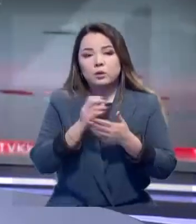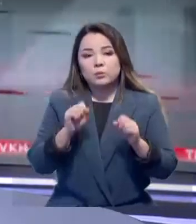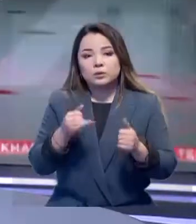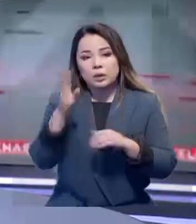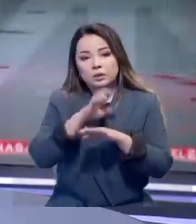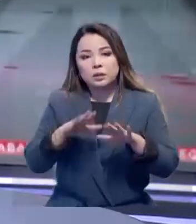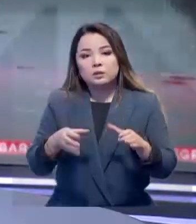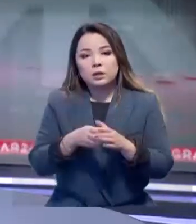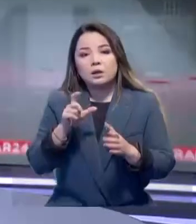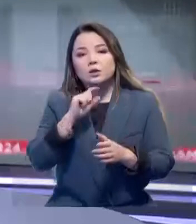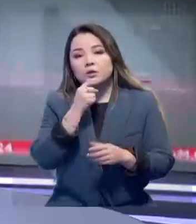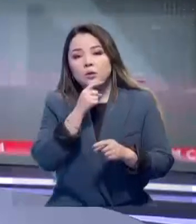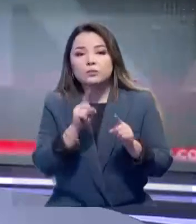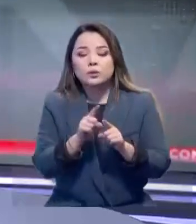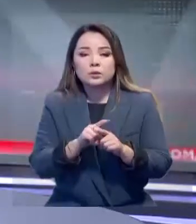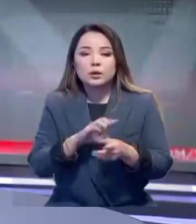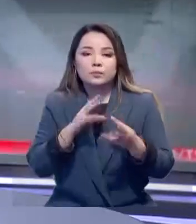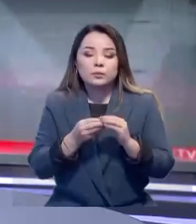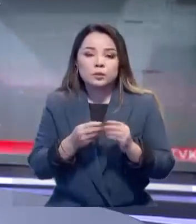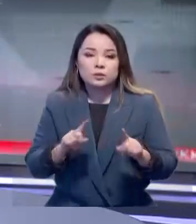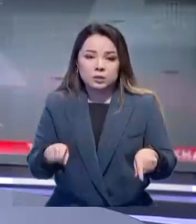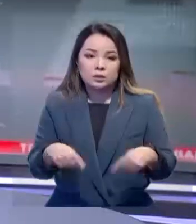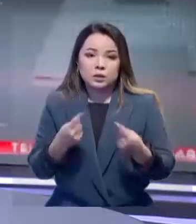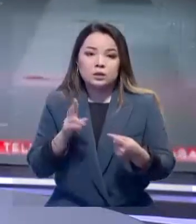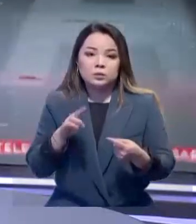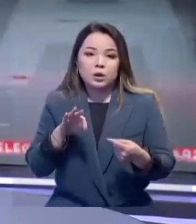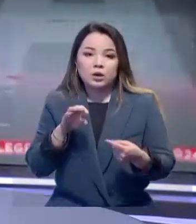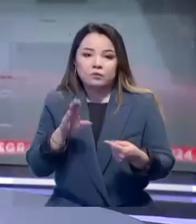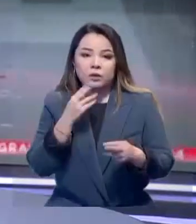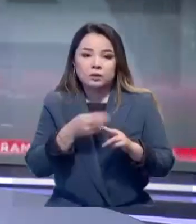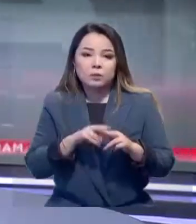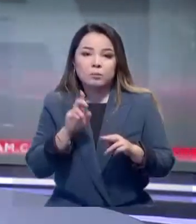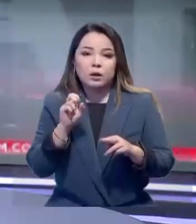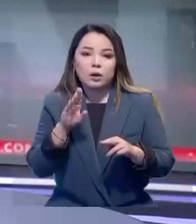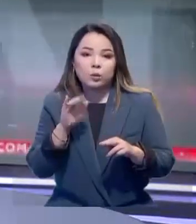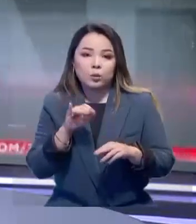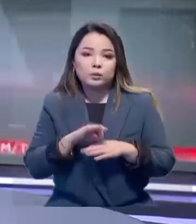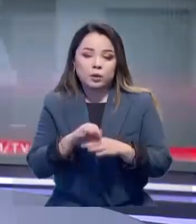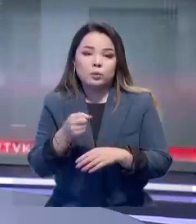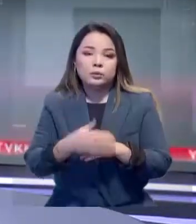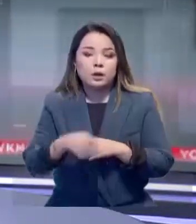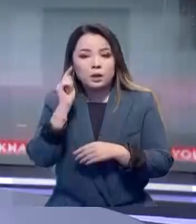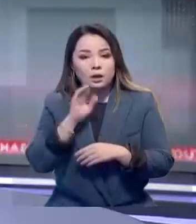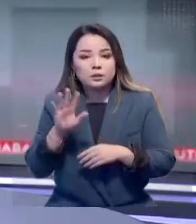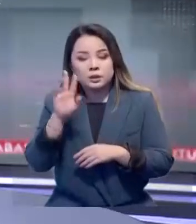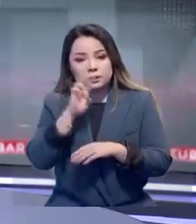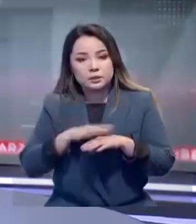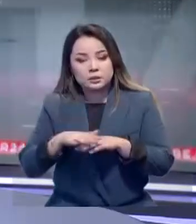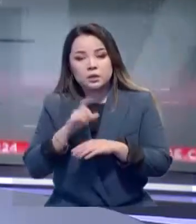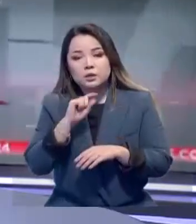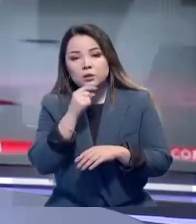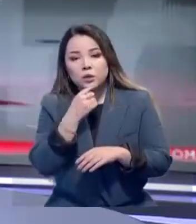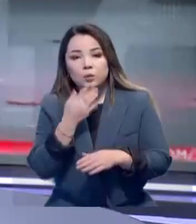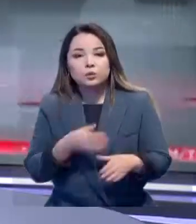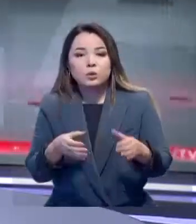Әрі мемлекеттердің экономикасы мығым болады. Бұл туралы бүгін Қасым Жомарт Тоқаев Бакуде өткен Орталық Азия елдерінің экономикасына арналған